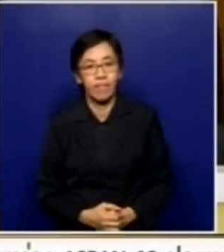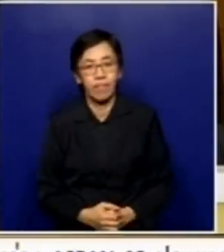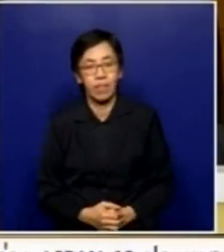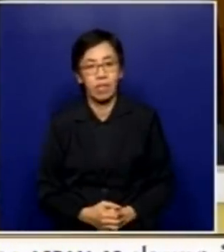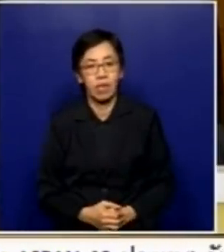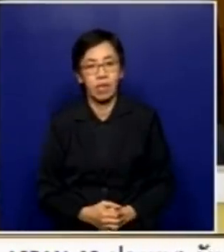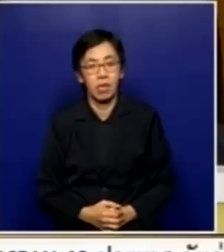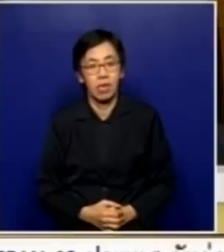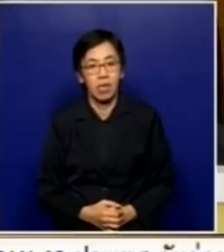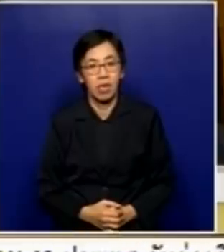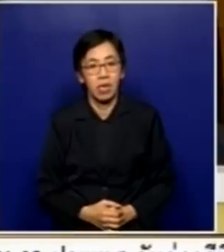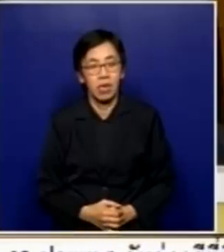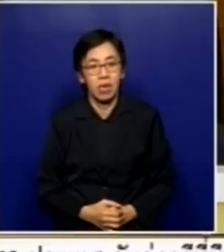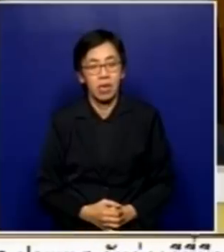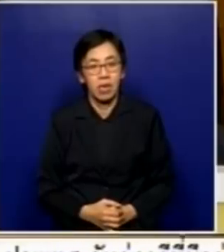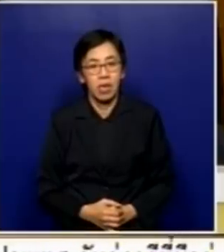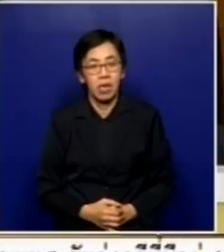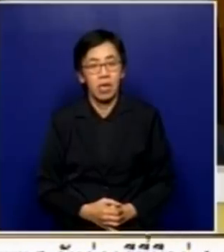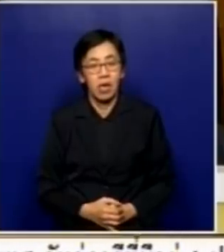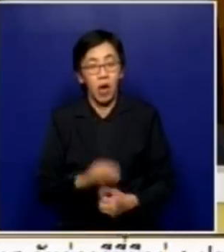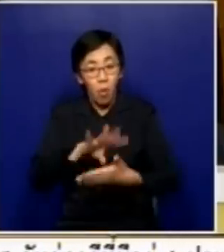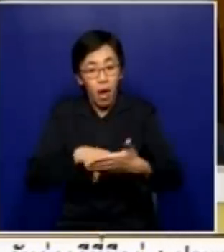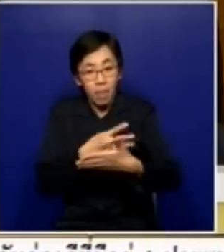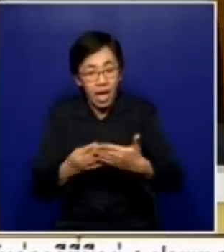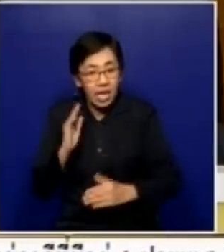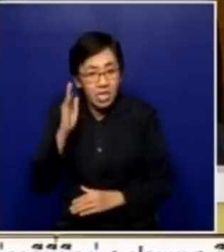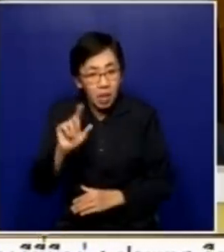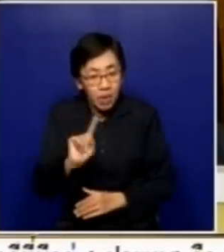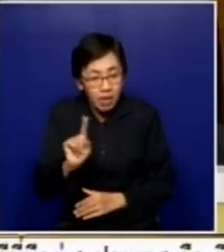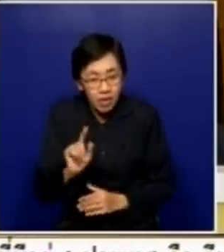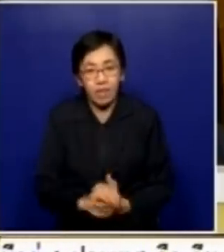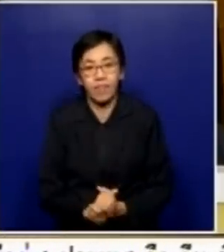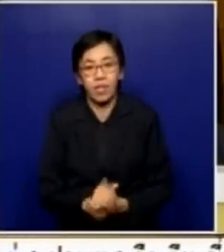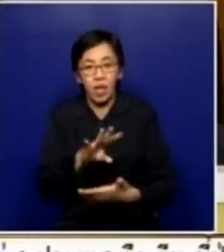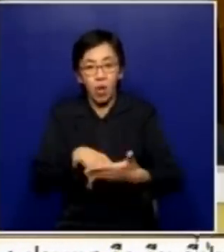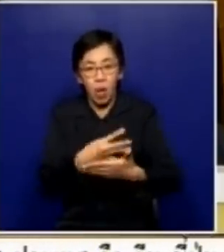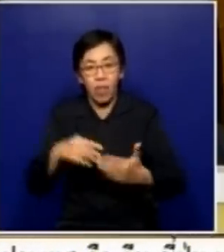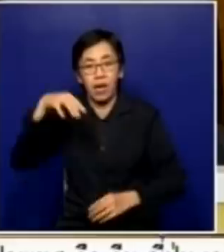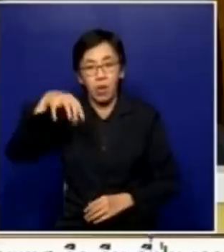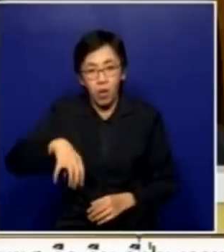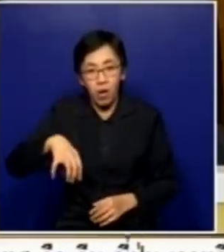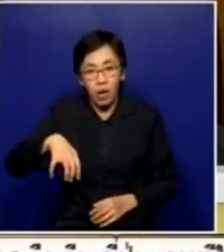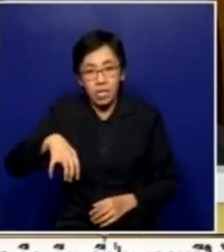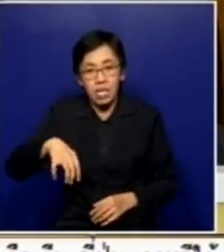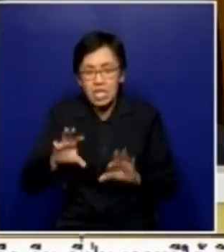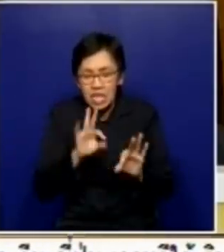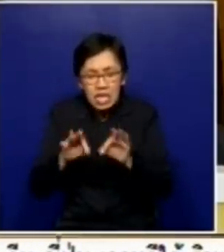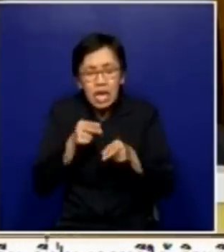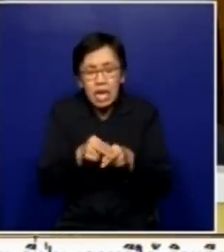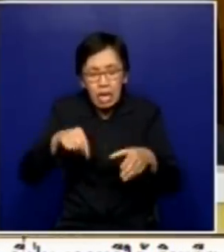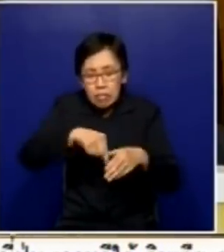บวางกลไรการปคับใช้ภายภาคหนาเอาไ้ว่าให้ตีความไดปคบใช้โดยองค์กรที่เขาก็ตางเลอกกมาองทั้งนั้